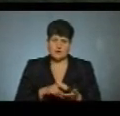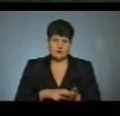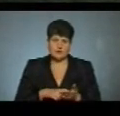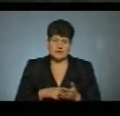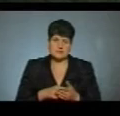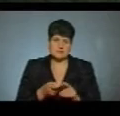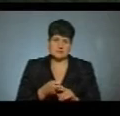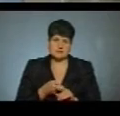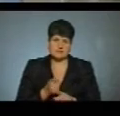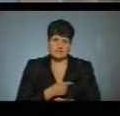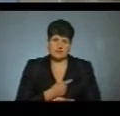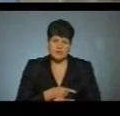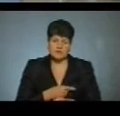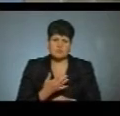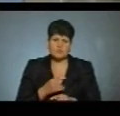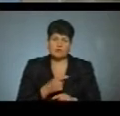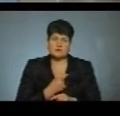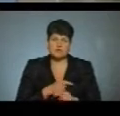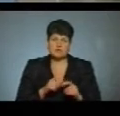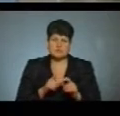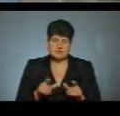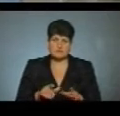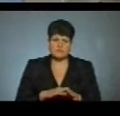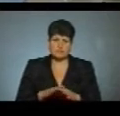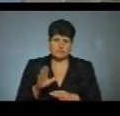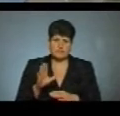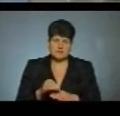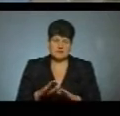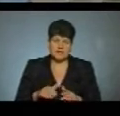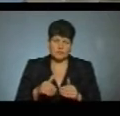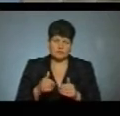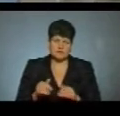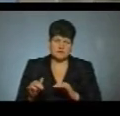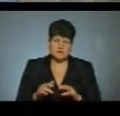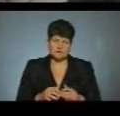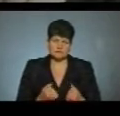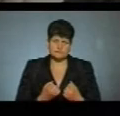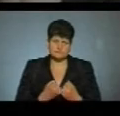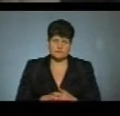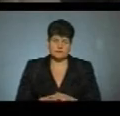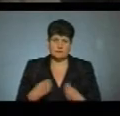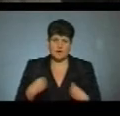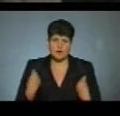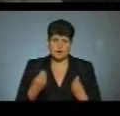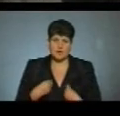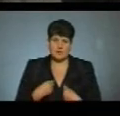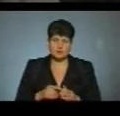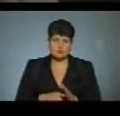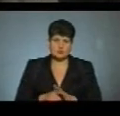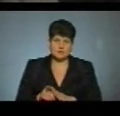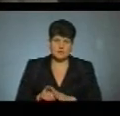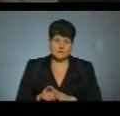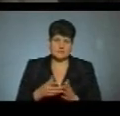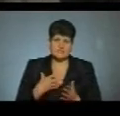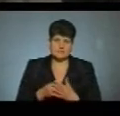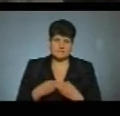у лікарні, оскільки у медичному закладі дотримуються усіх рекомендованих заходів безпеки. Ми одягаємо спочатку